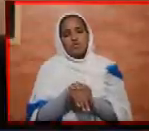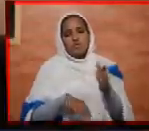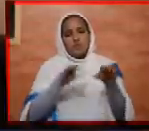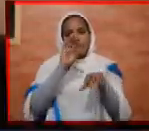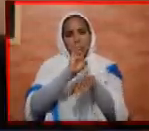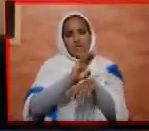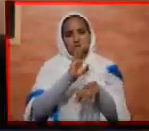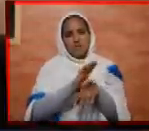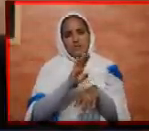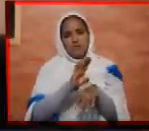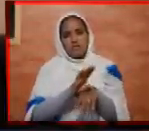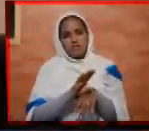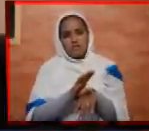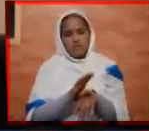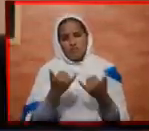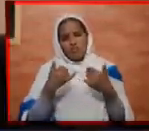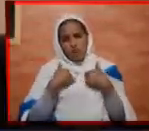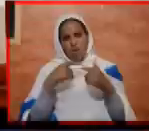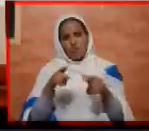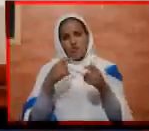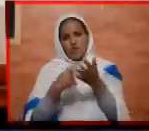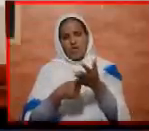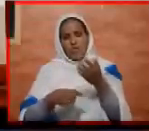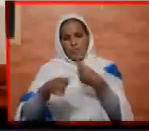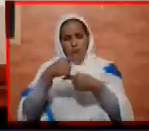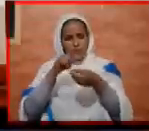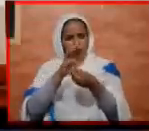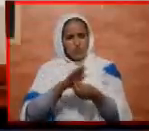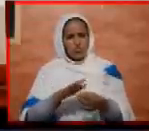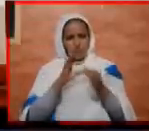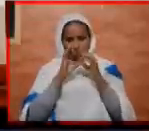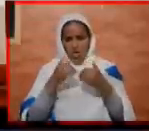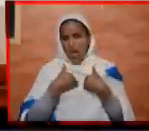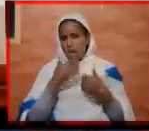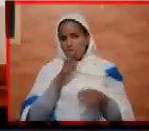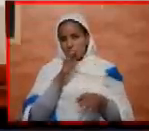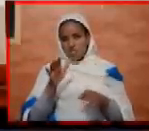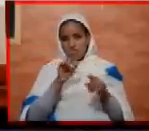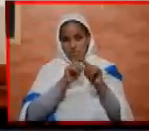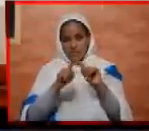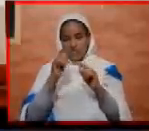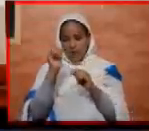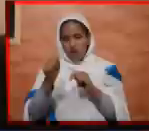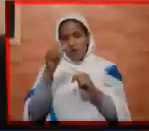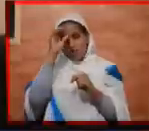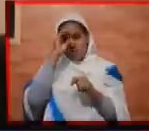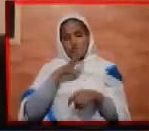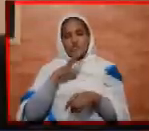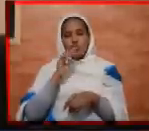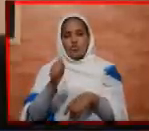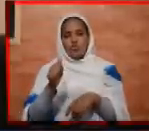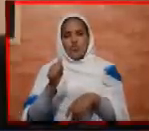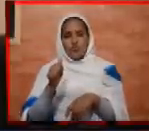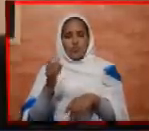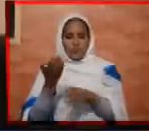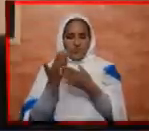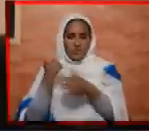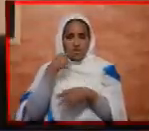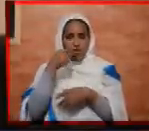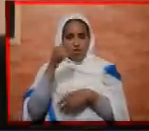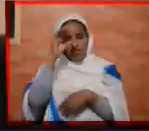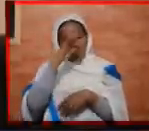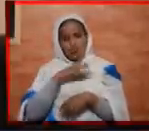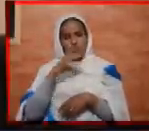ማለት እና የሚያመጣው ተጽዕኖ አይኖርም። ብቻ የራሱ የሰውየው ቅድም እንዳልኳቸው የሰው